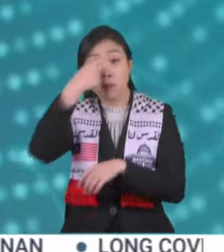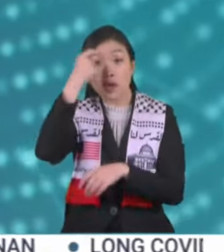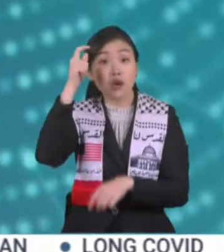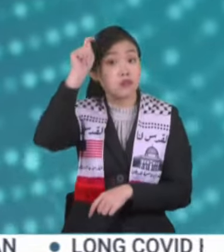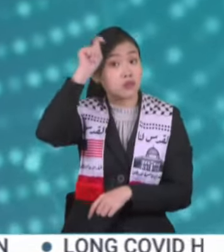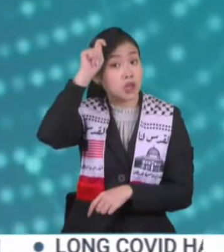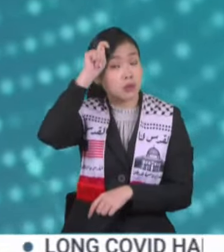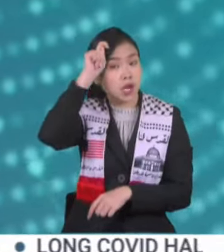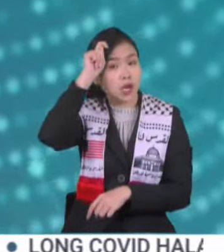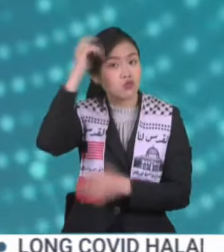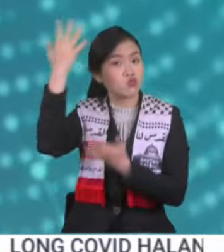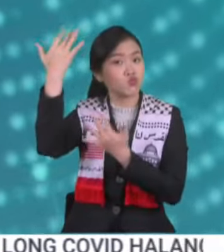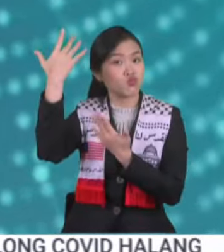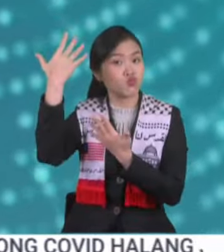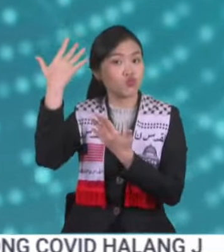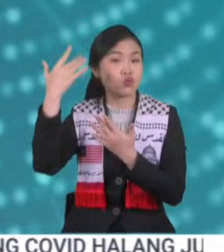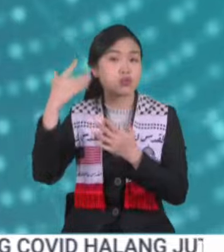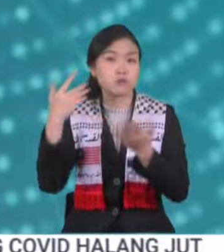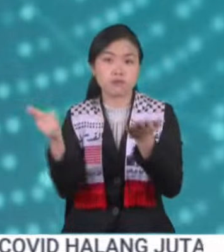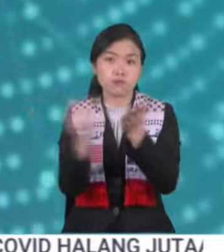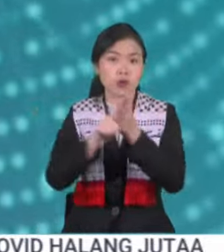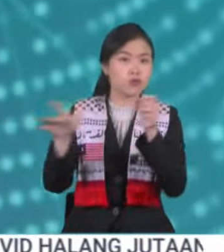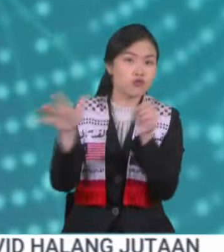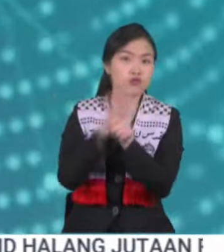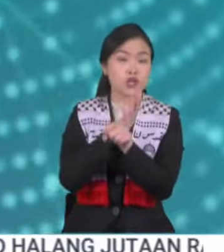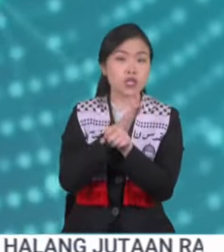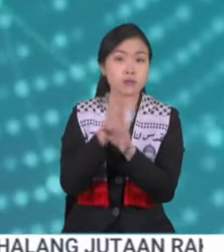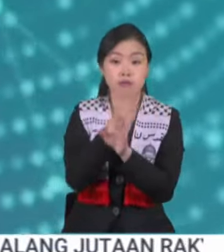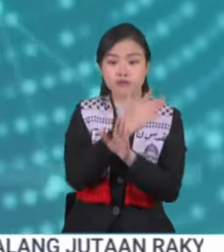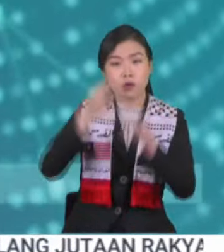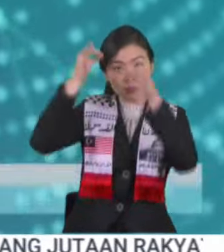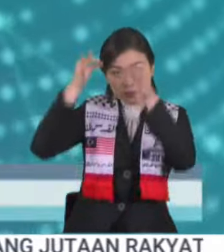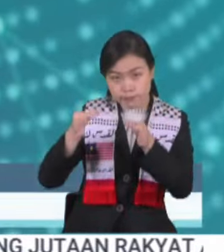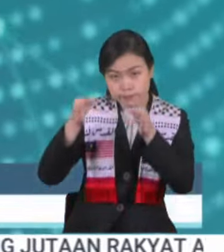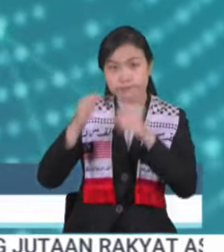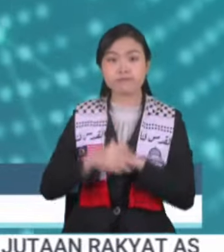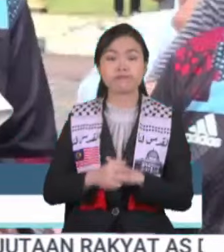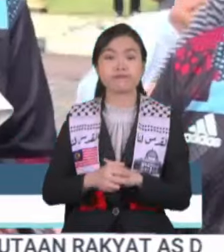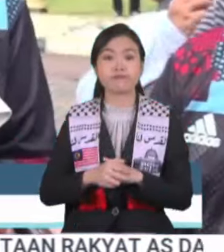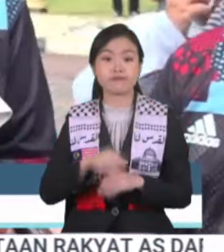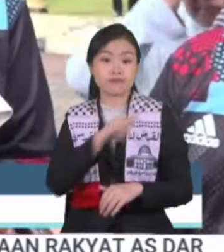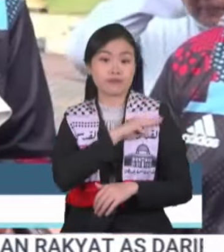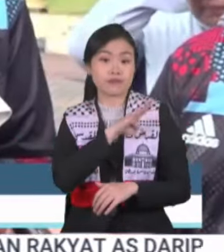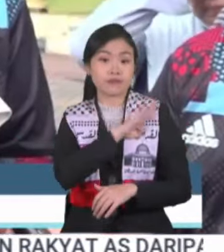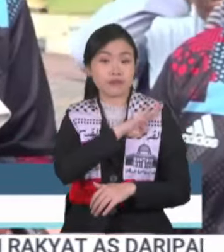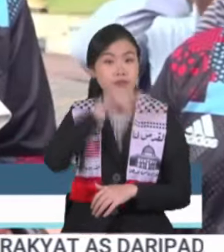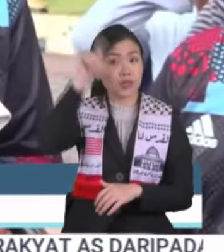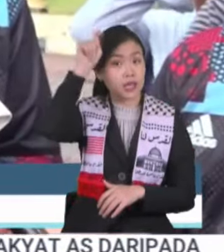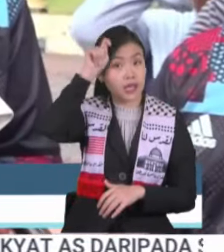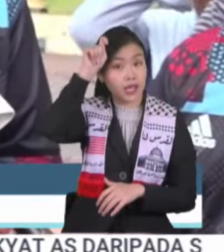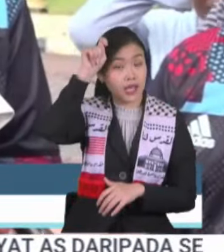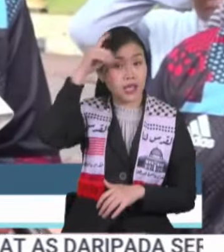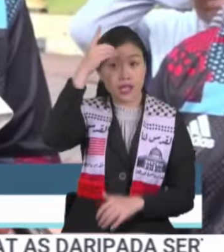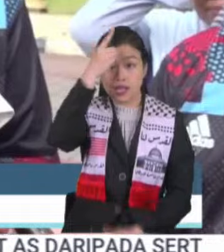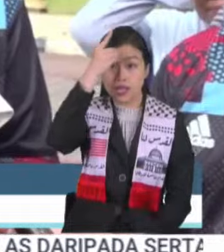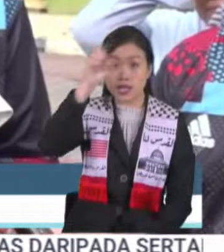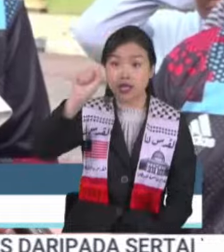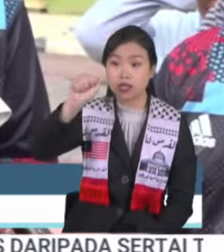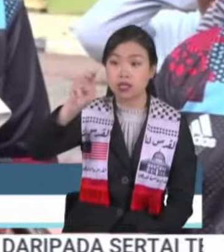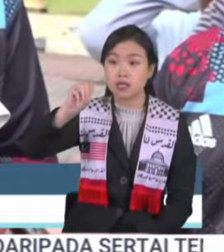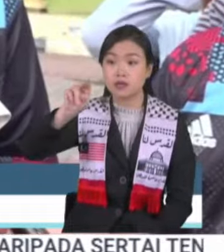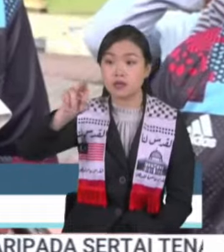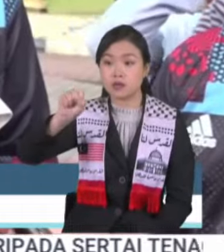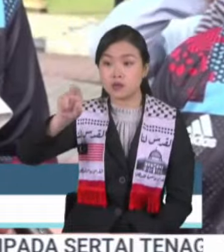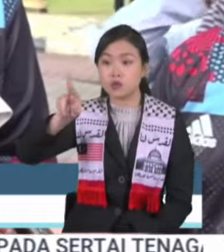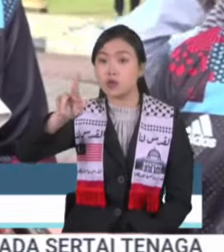kerana Terengganu sedang menunggu laporan penuh sebelum membuat keputusan. Menteri Besar Terengganu, Datuk Seri Dr. Samsuri